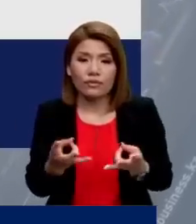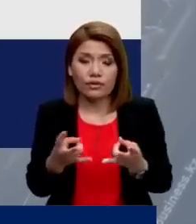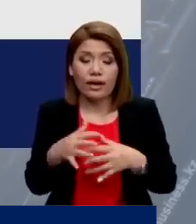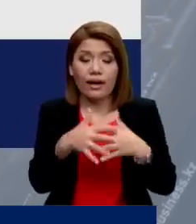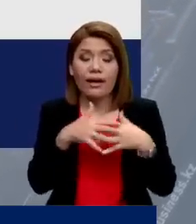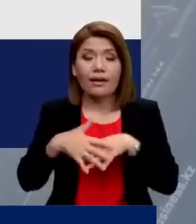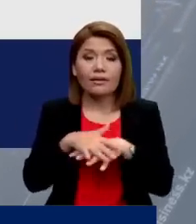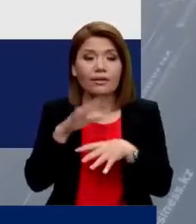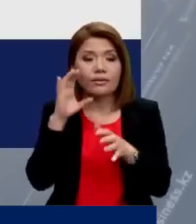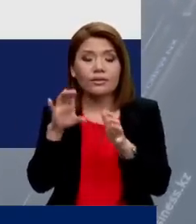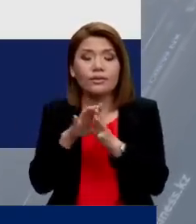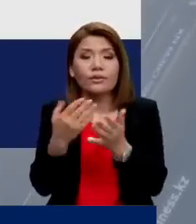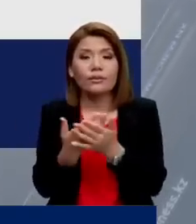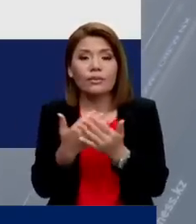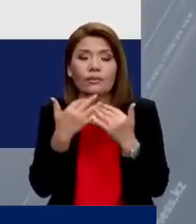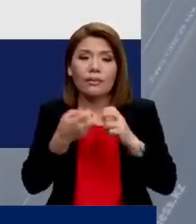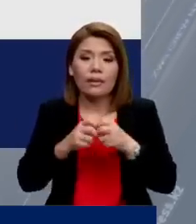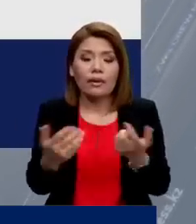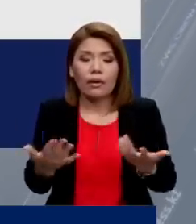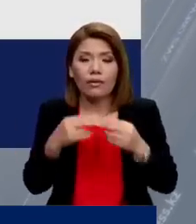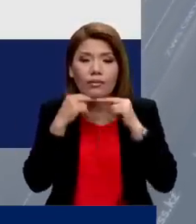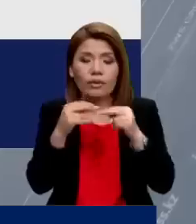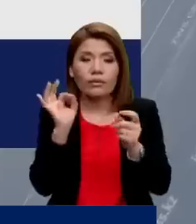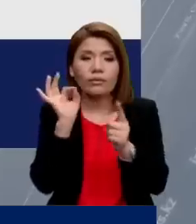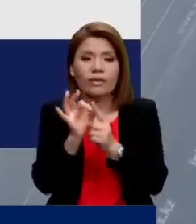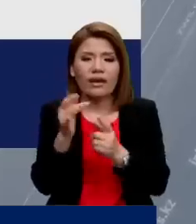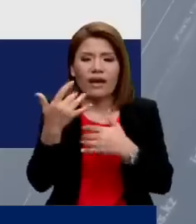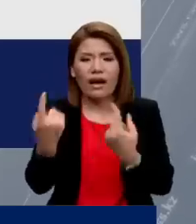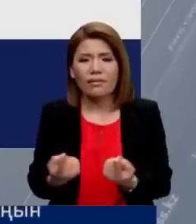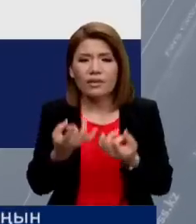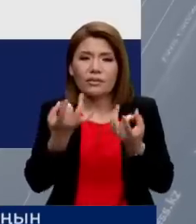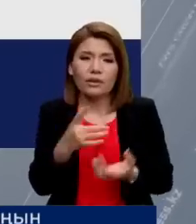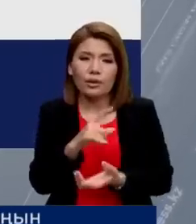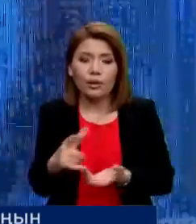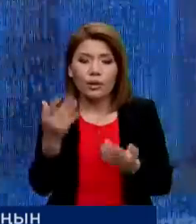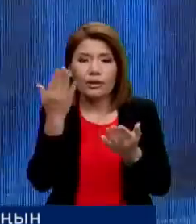мемлекеттің көмегіне сеніп отырған заңға бағынатын қарапайым жұрт назардан тыс қалмауы керек.